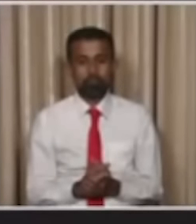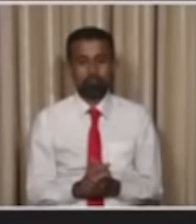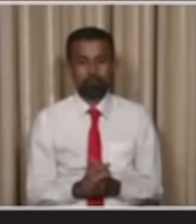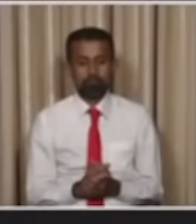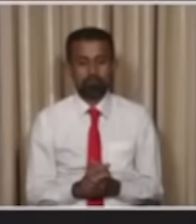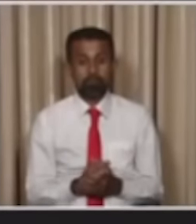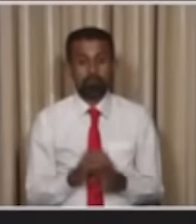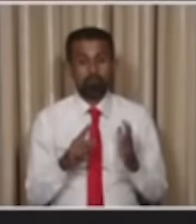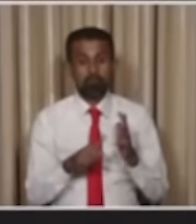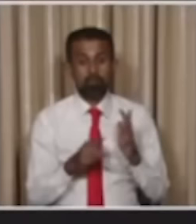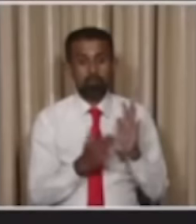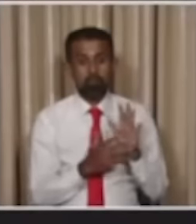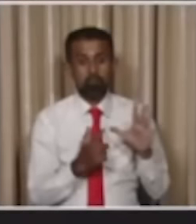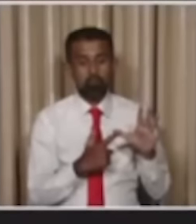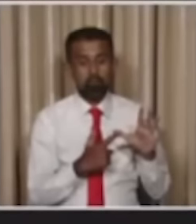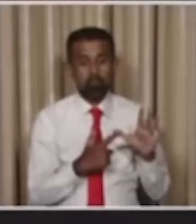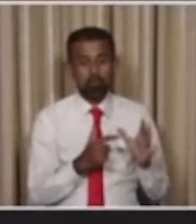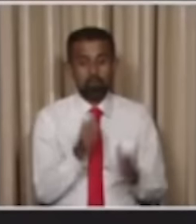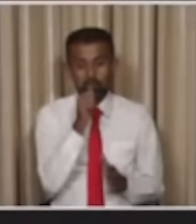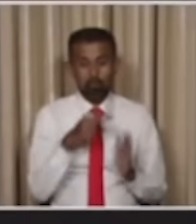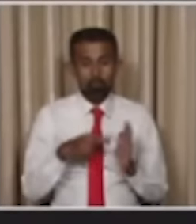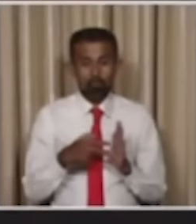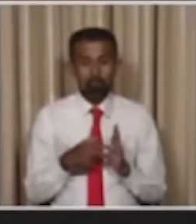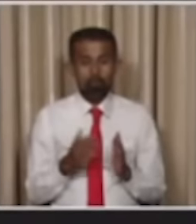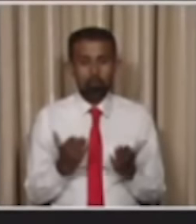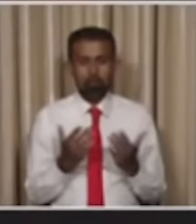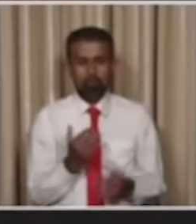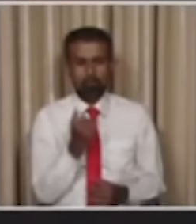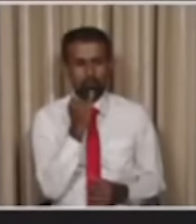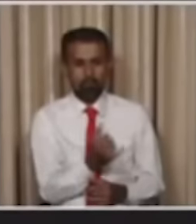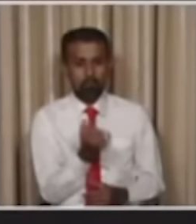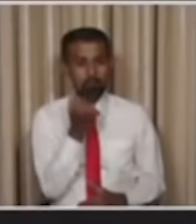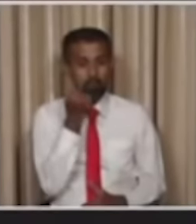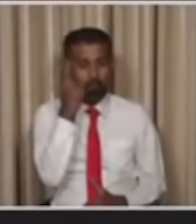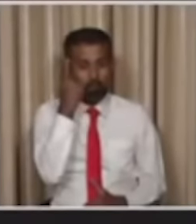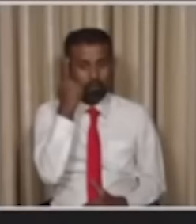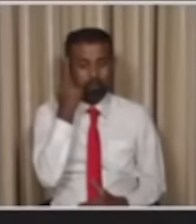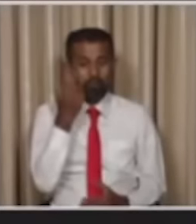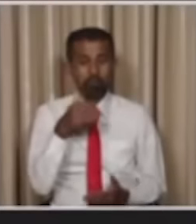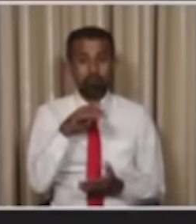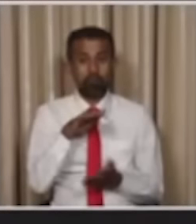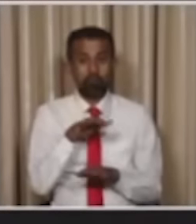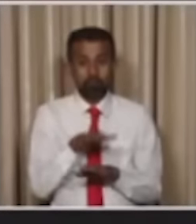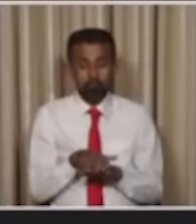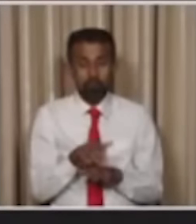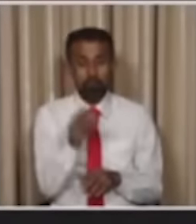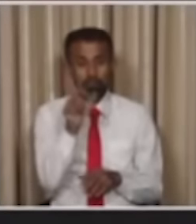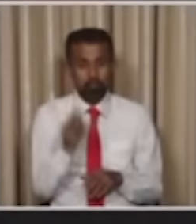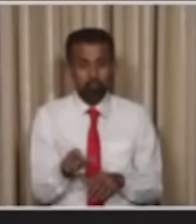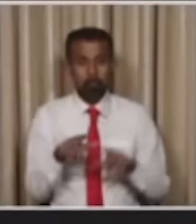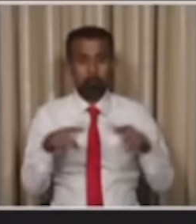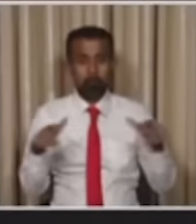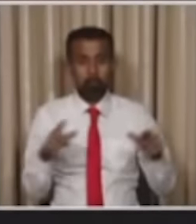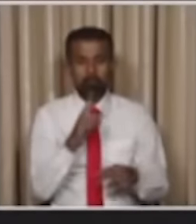මේ උමාඔය පිළිබඳව මතු කළ මේ වැරදි අදහස මත, නැත්නම් ඔවුන්ගේ